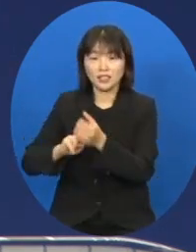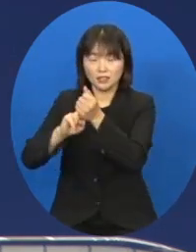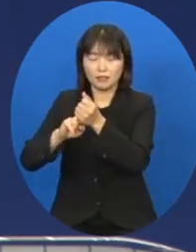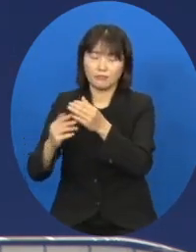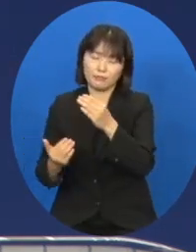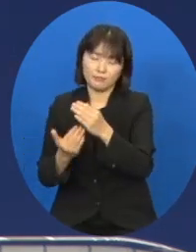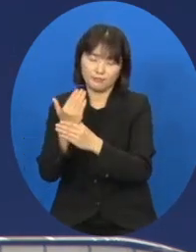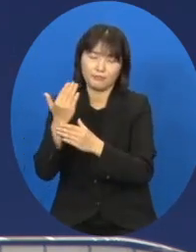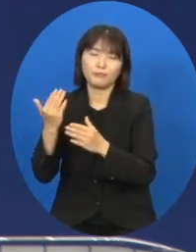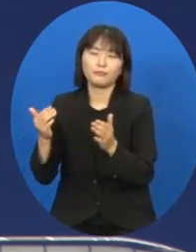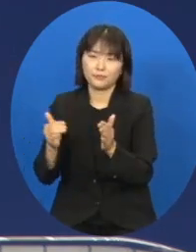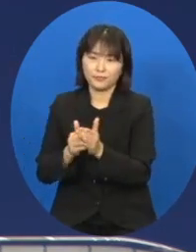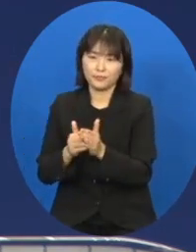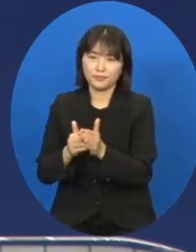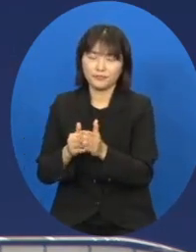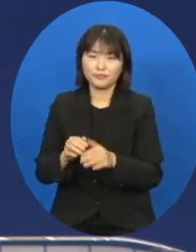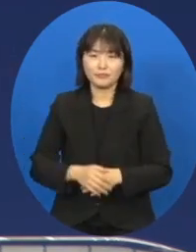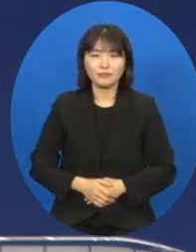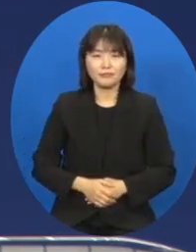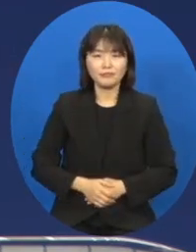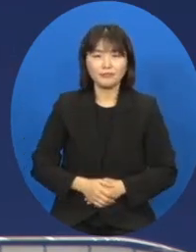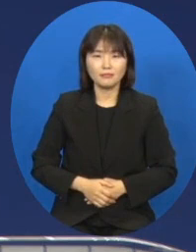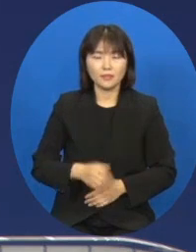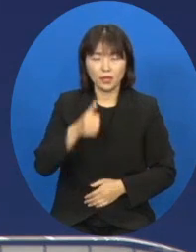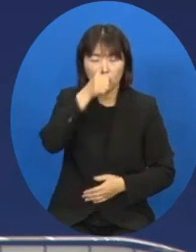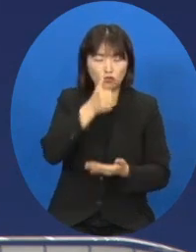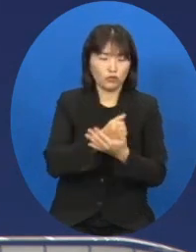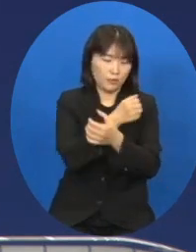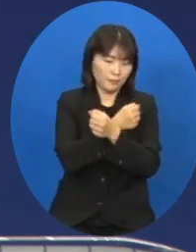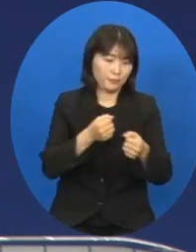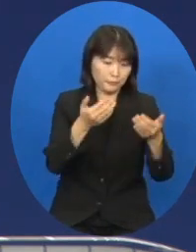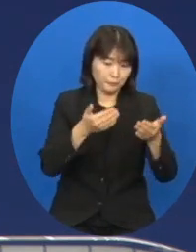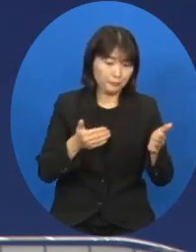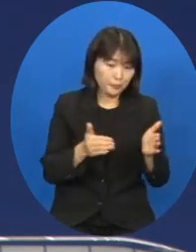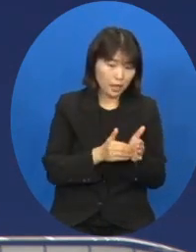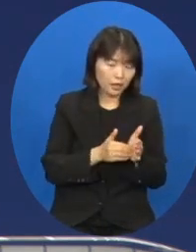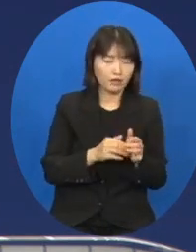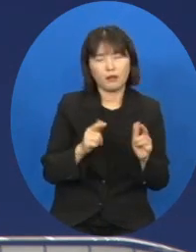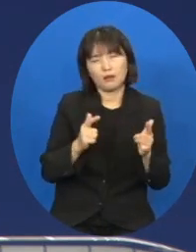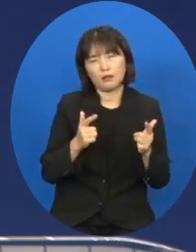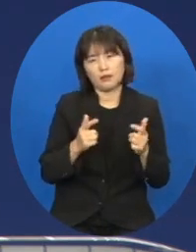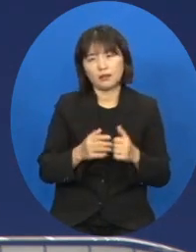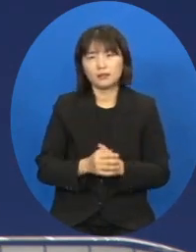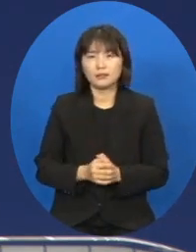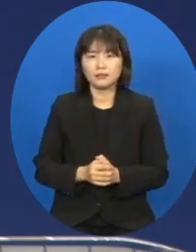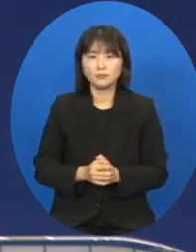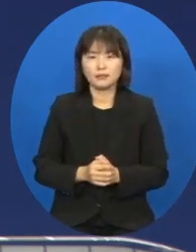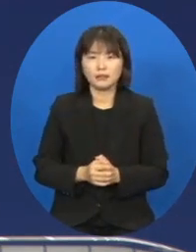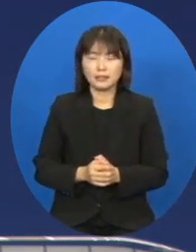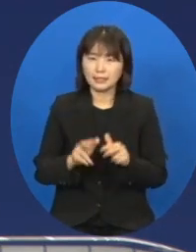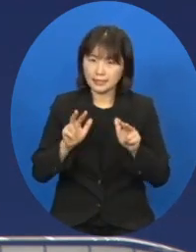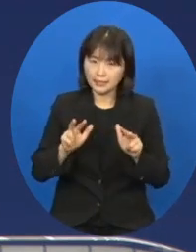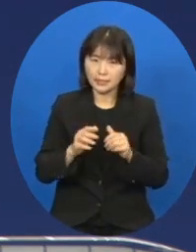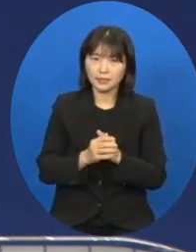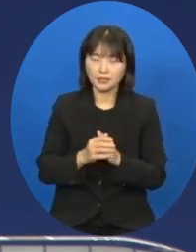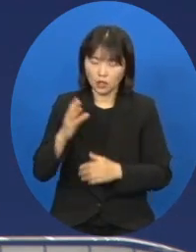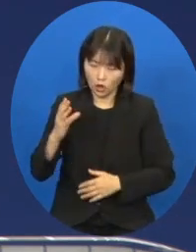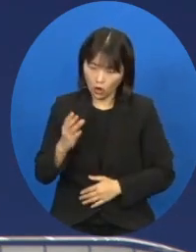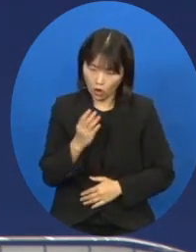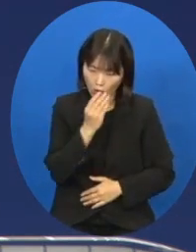일어났습니다. 그저 속죄만 받은 게 아닙니다. 우리는 이제 거룩하게